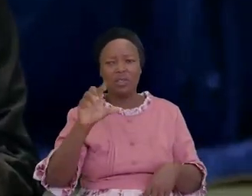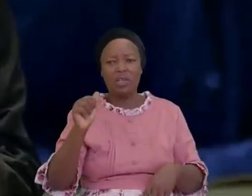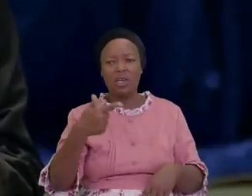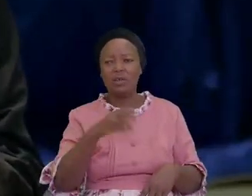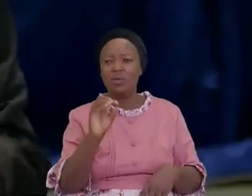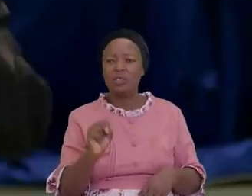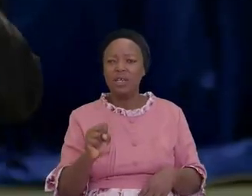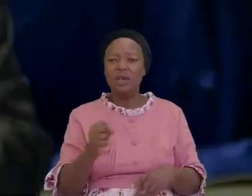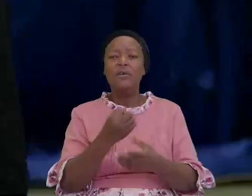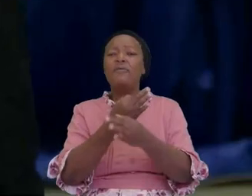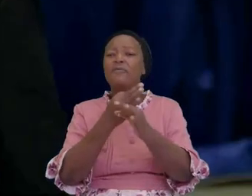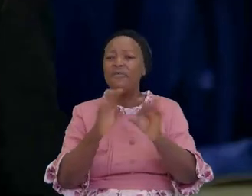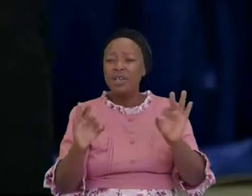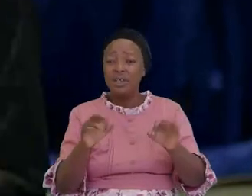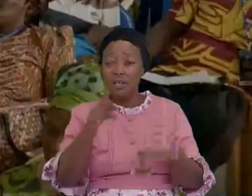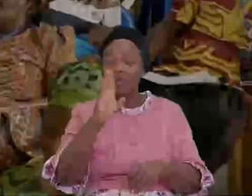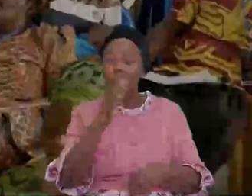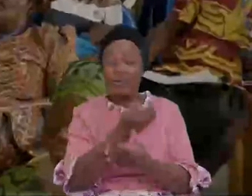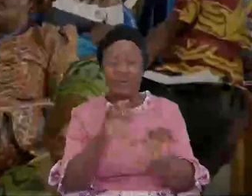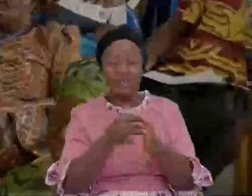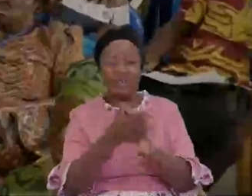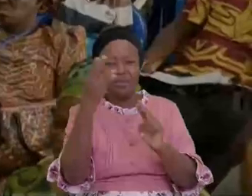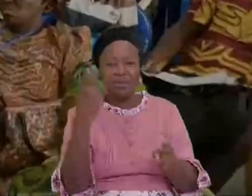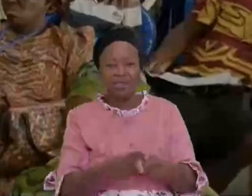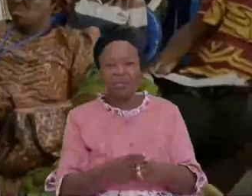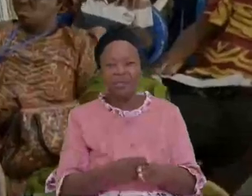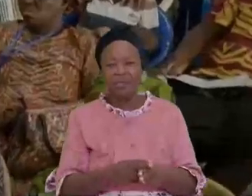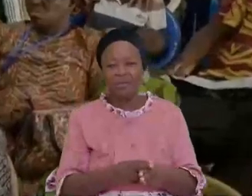Libre. Tu seras libre.